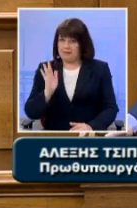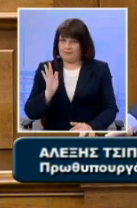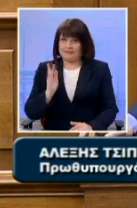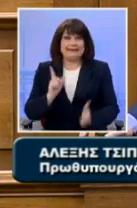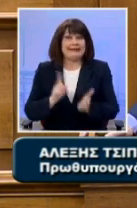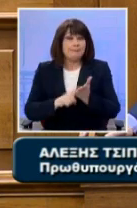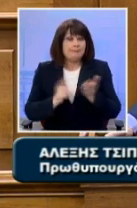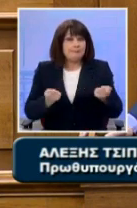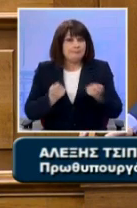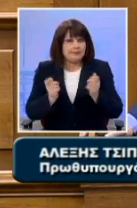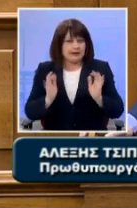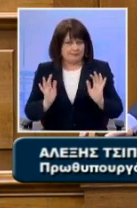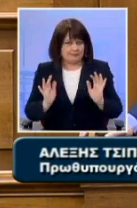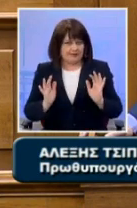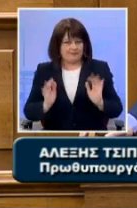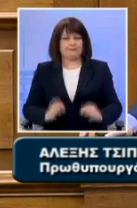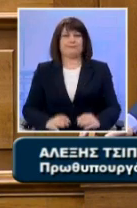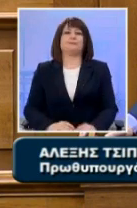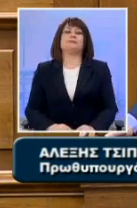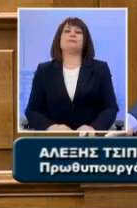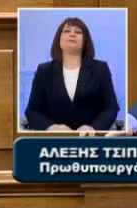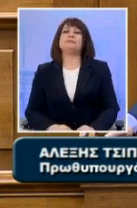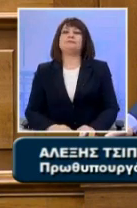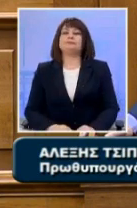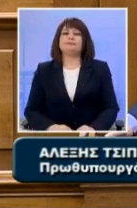Είναι